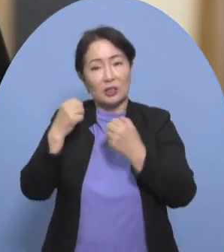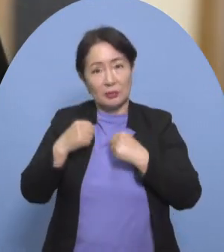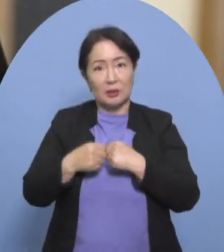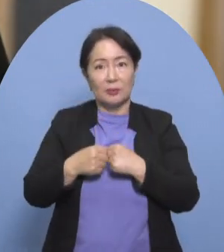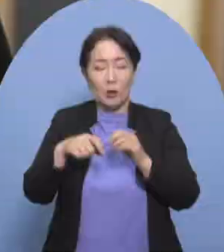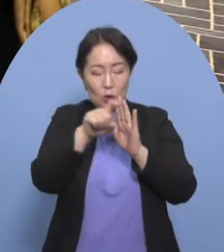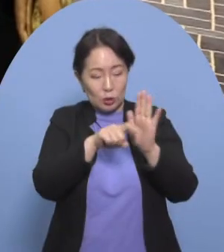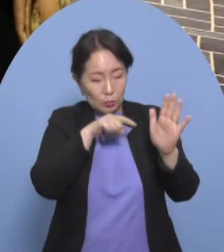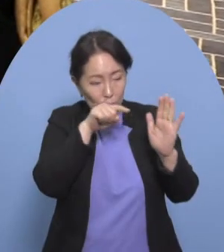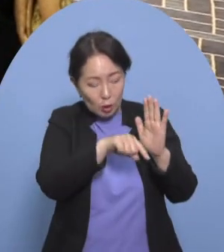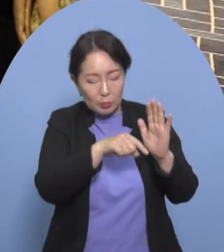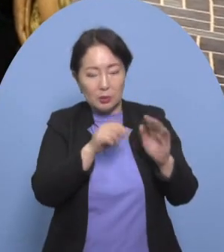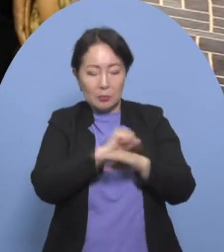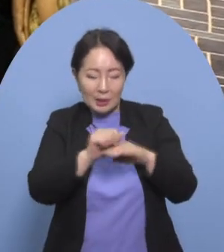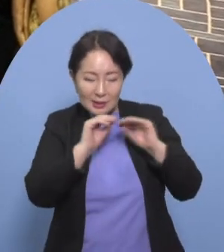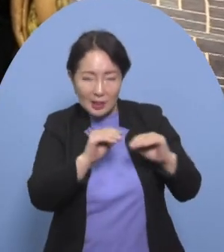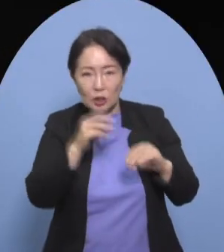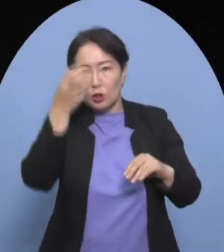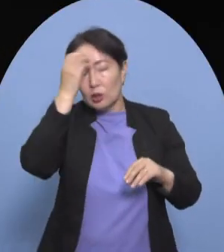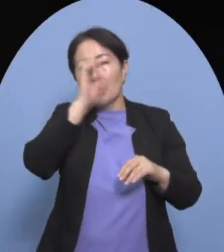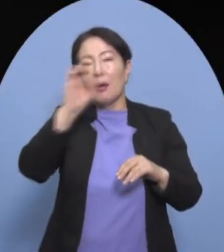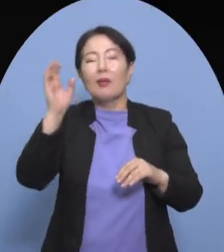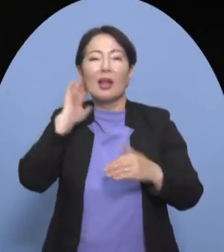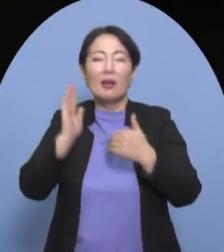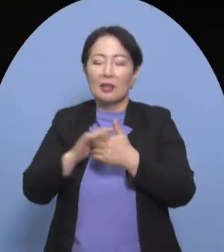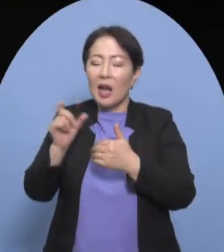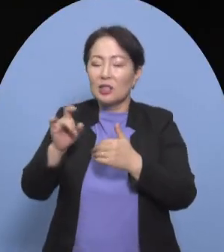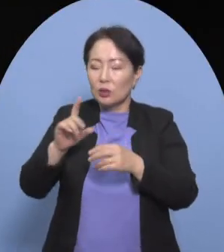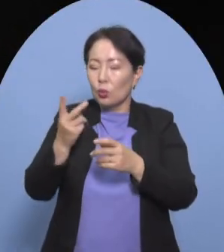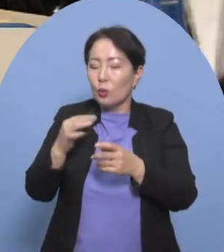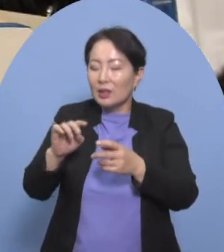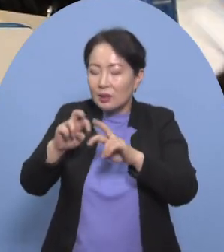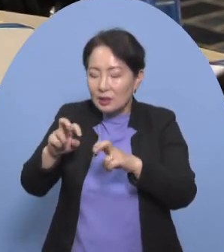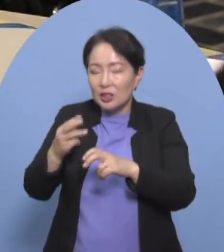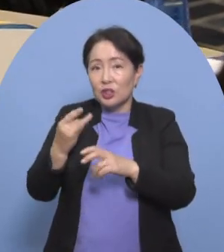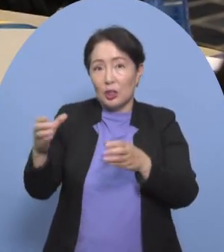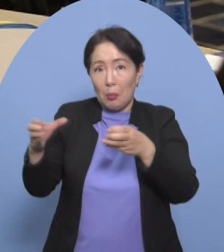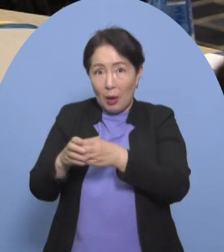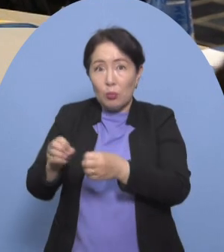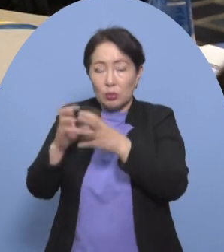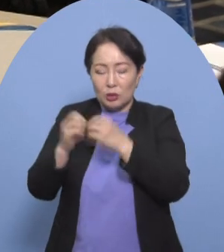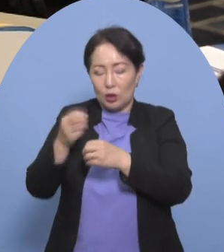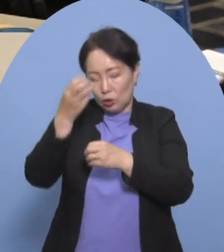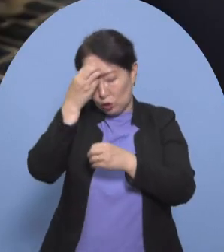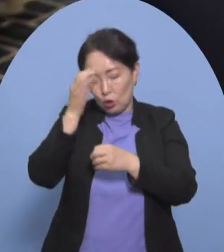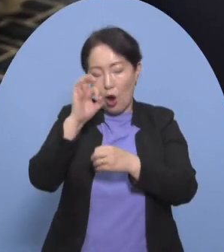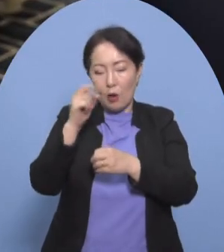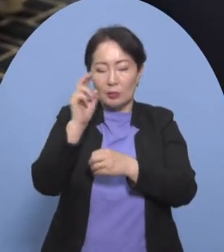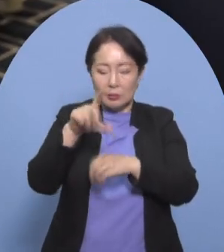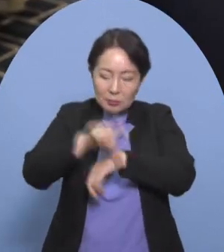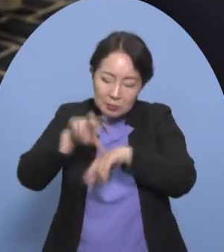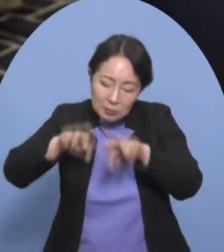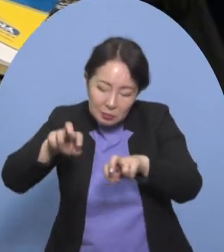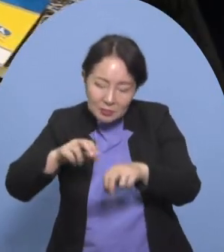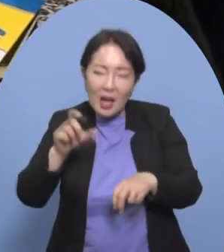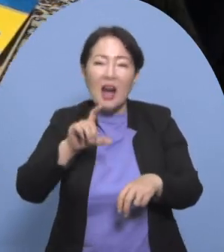бол ойлгож авлаа. Хөтөлбөрийн хүрээнд бэлтгэгдсэн шинжээч нараас төрийн байгууллагын авилгын эрсдлийн үнэлгээ хийх шинжээчийн баг бүрдүүлэн төрийн өмчөд байгууллагын авилгын